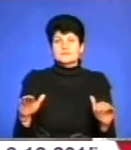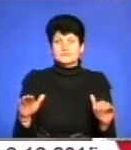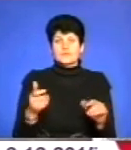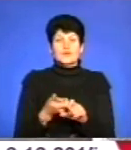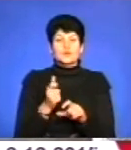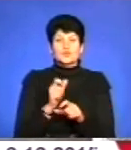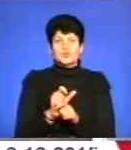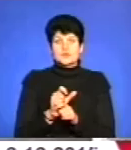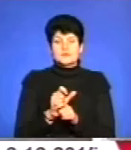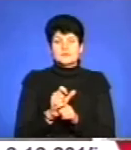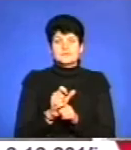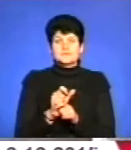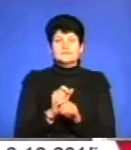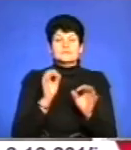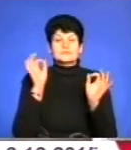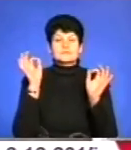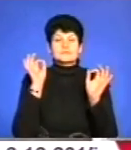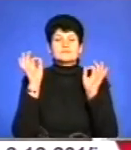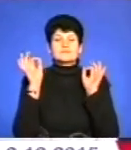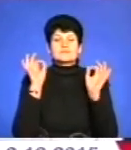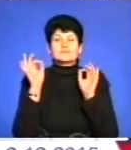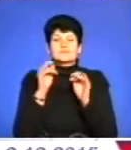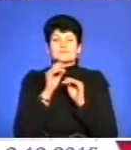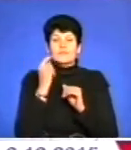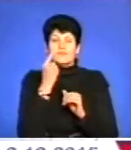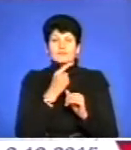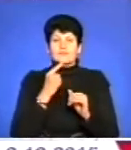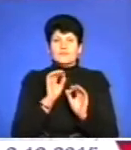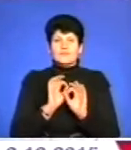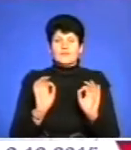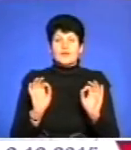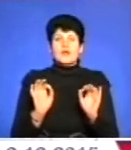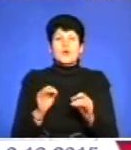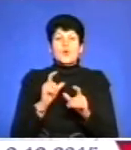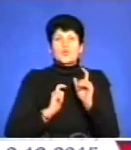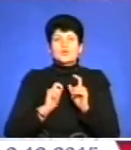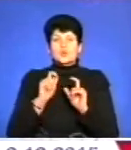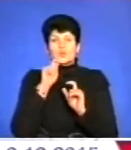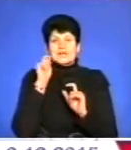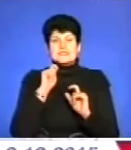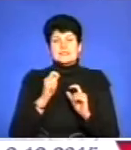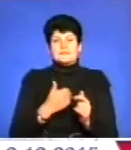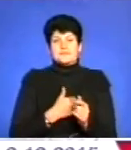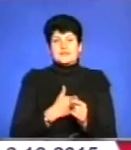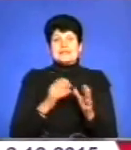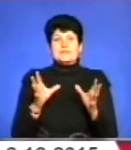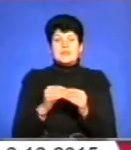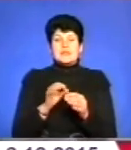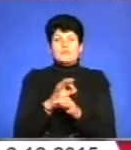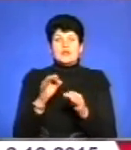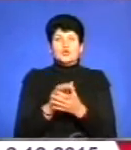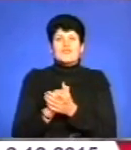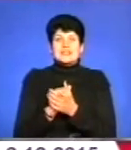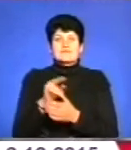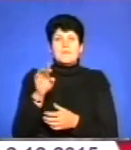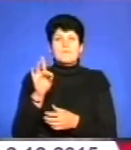дуже мелодичний язик. Курси української мови – всеукраїнська ініціатива, спільний проект товариства